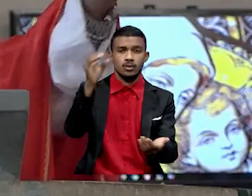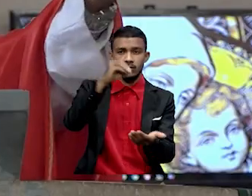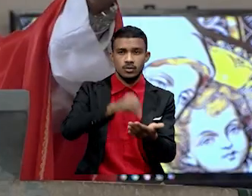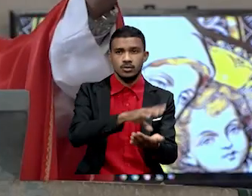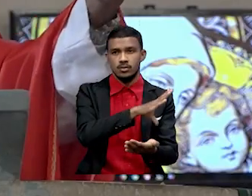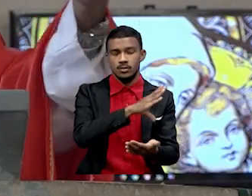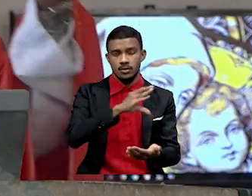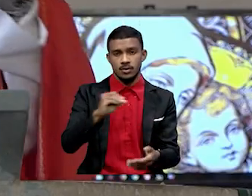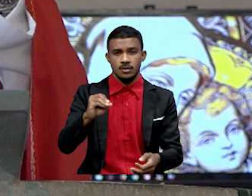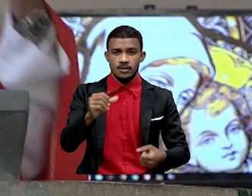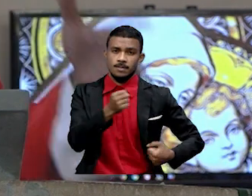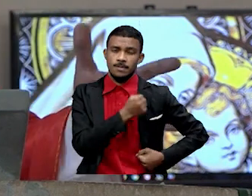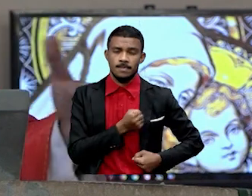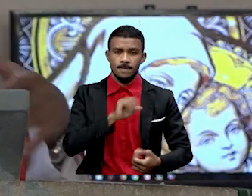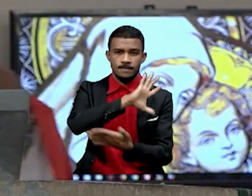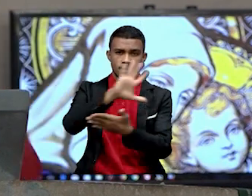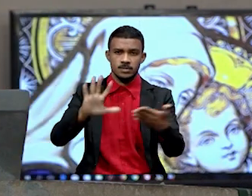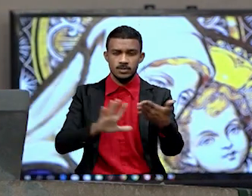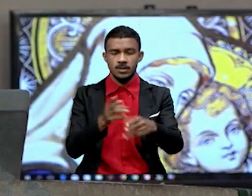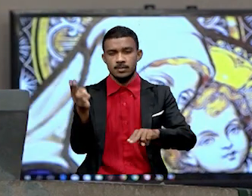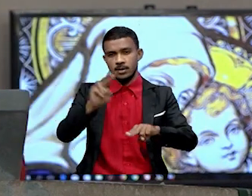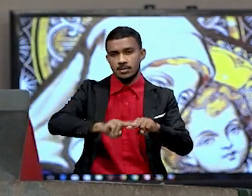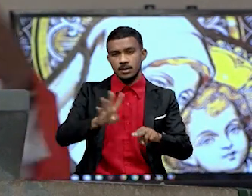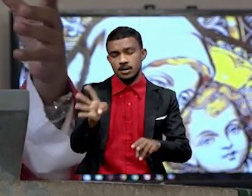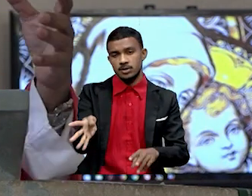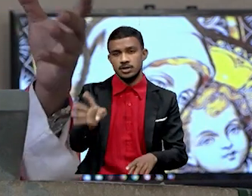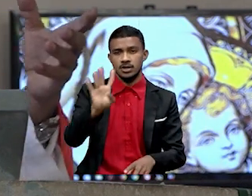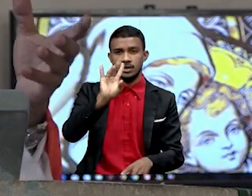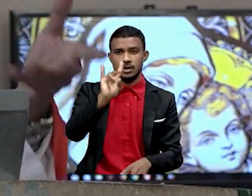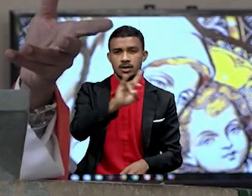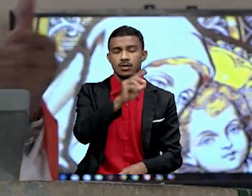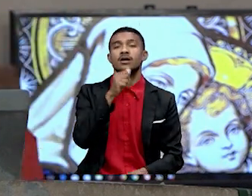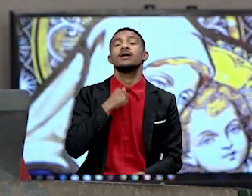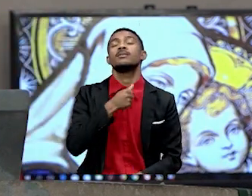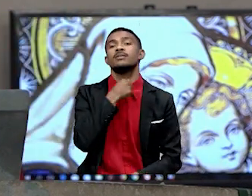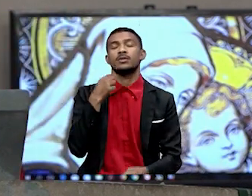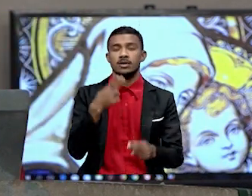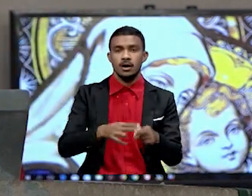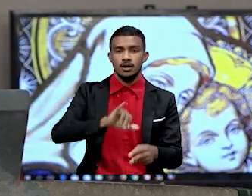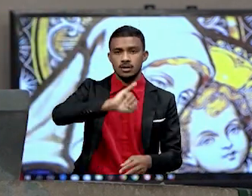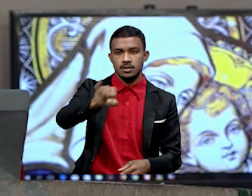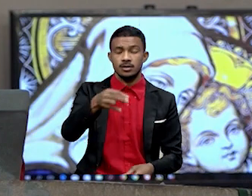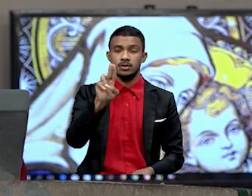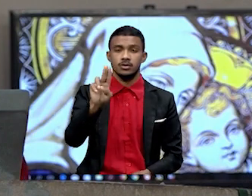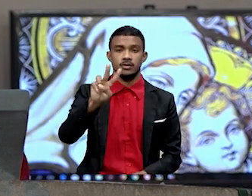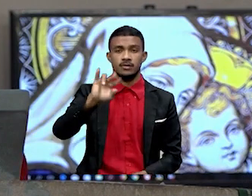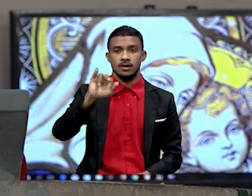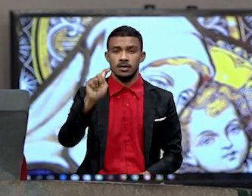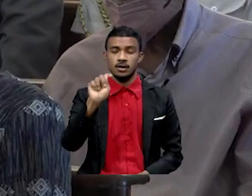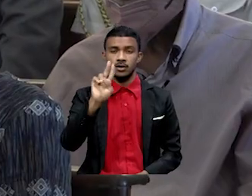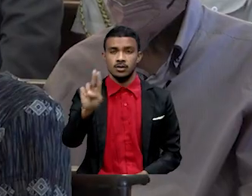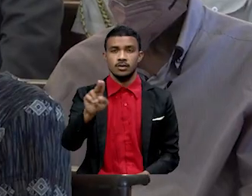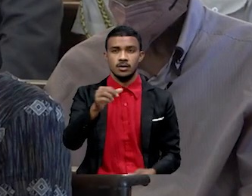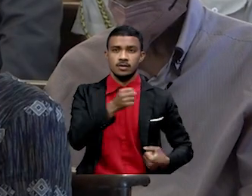Falintil FDTL badala hat nulu resin hitu amu selebrante juvito do regu hateten prosesu ida na be FFDTL